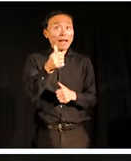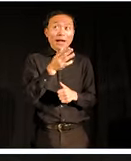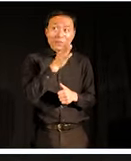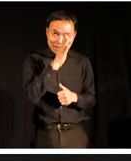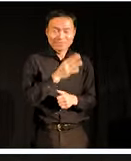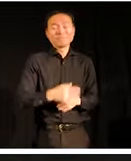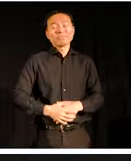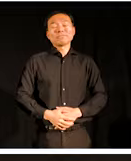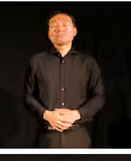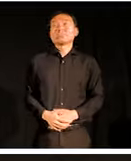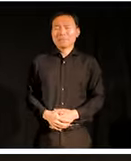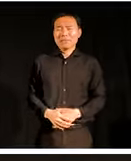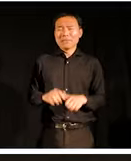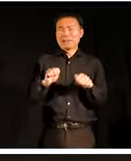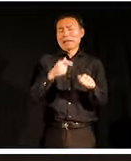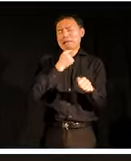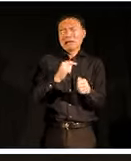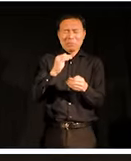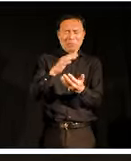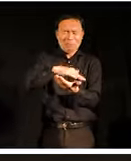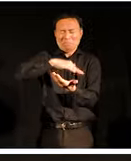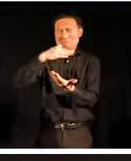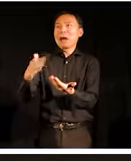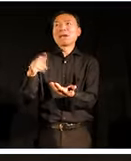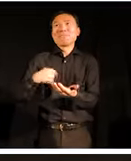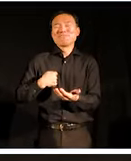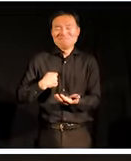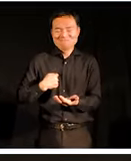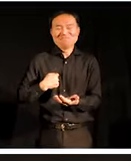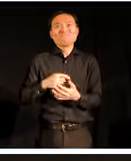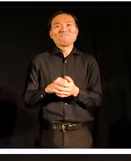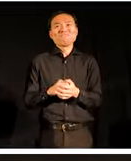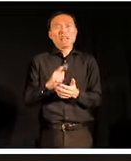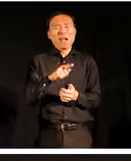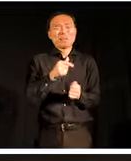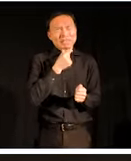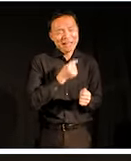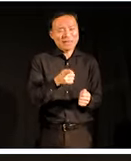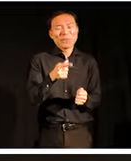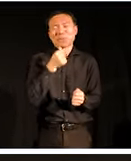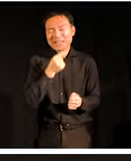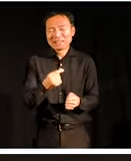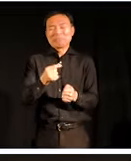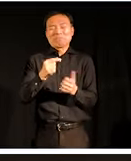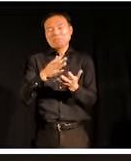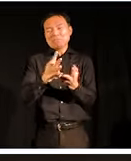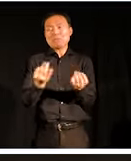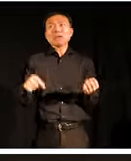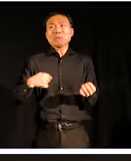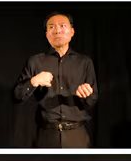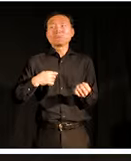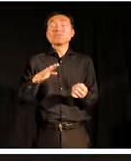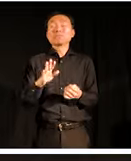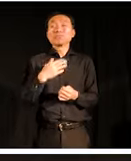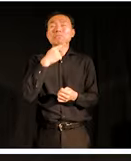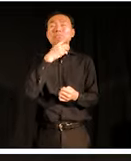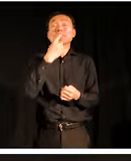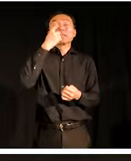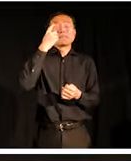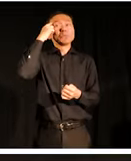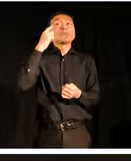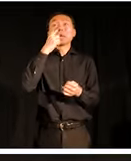あのたくさんやりたいのがいっぱいあるんだよね本当にうんあれもしたいこれもしたいだけど気づいた時にはやっぱり